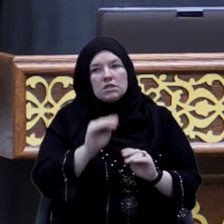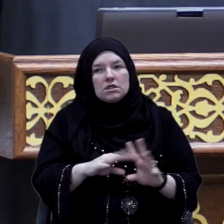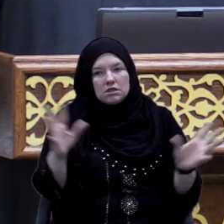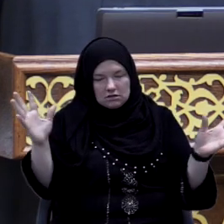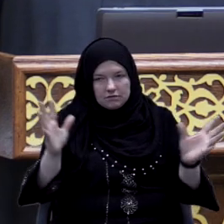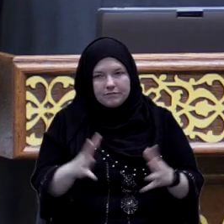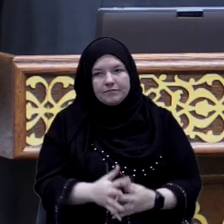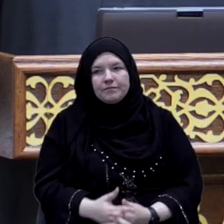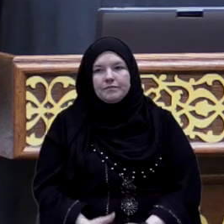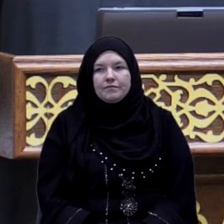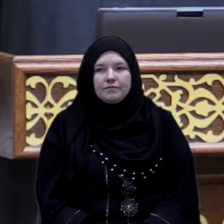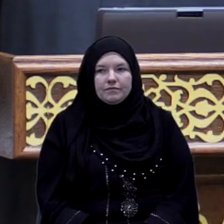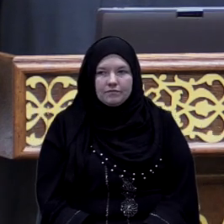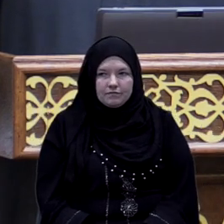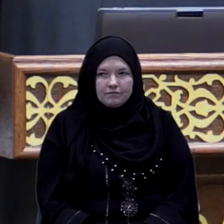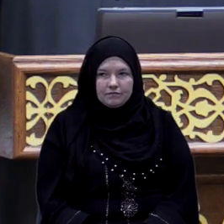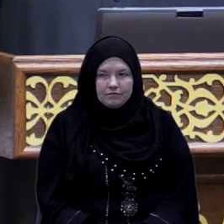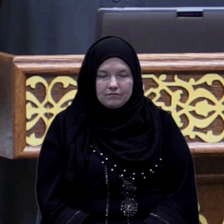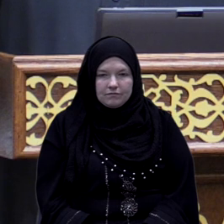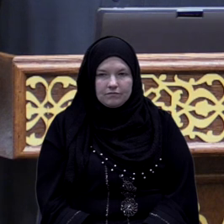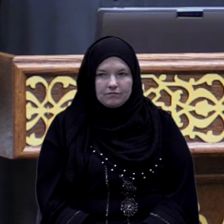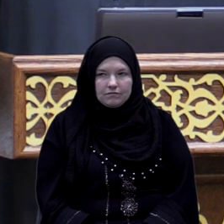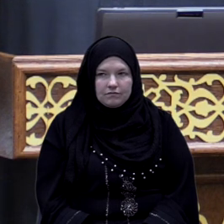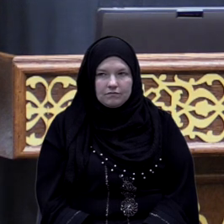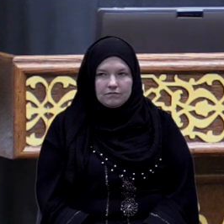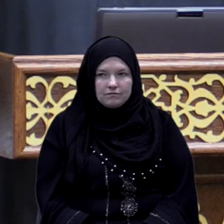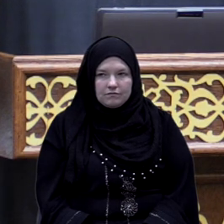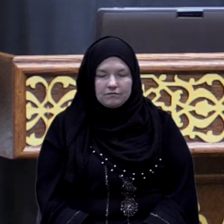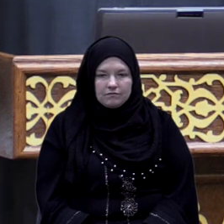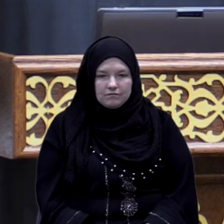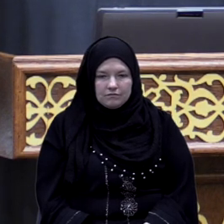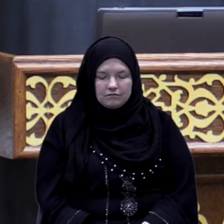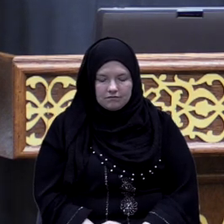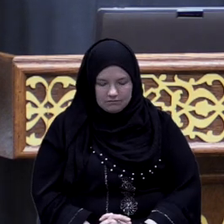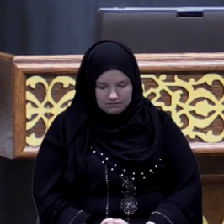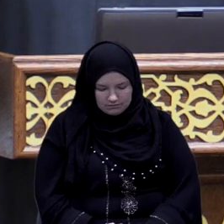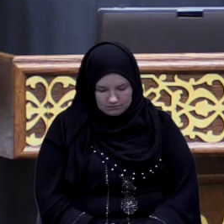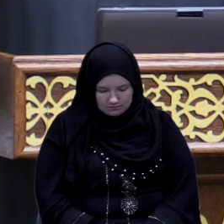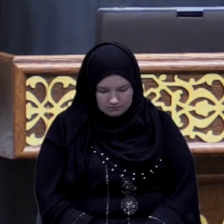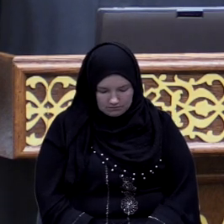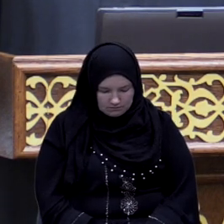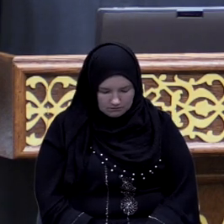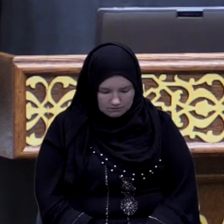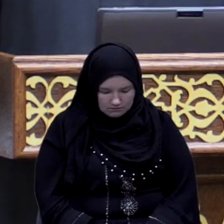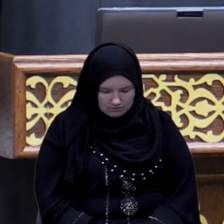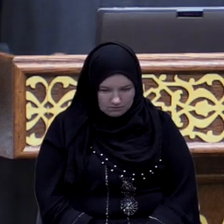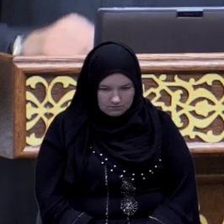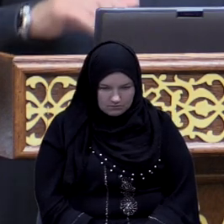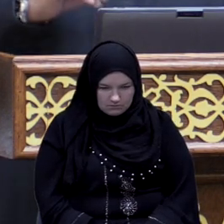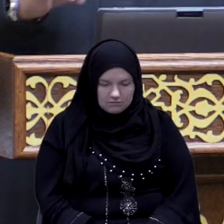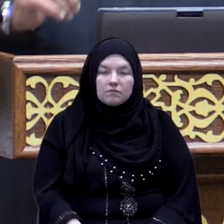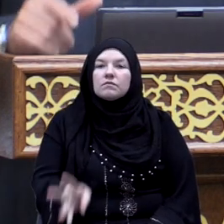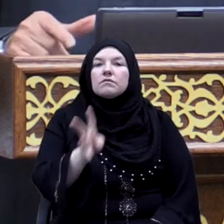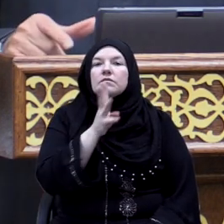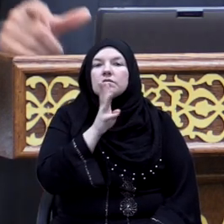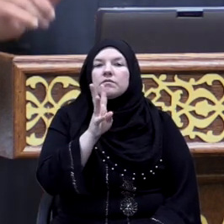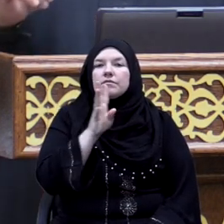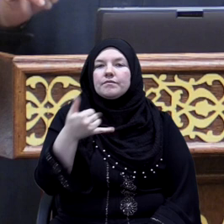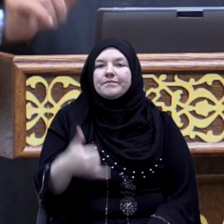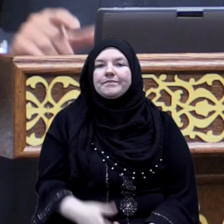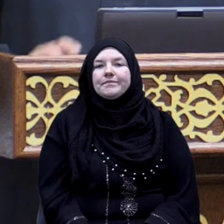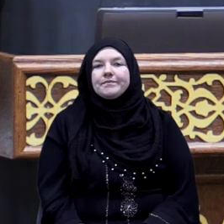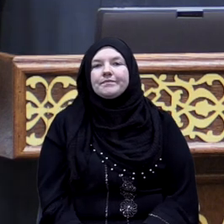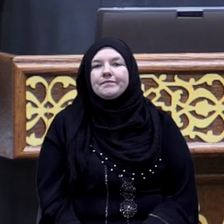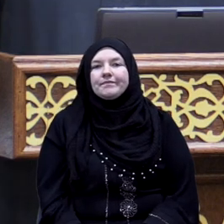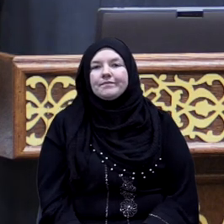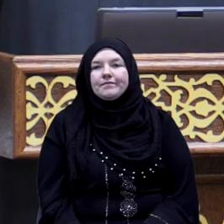وَمَا يَعَزُوبُ عَنْ رَبِّكَ مِنْ مِثْقَالِ ذَرَّةٍ فِي الْأَرْضِ وَلَا فِي السَّمَاءِ وَلَا أَصْغَرَ مِنْ